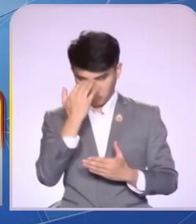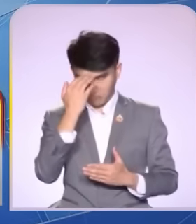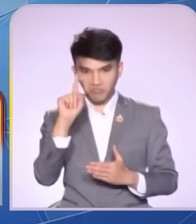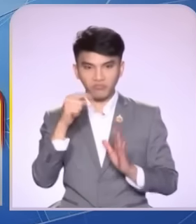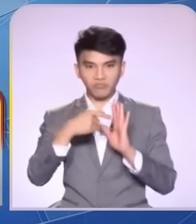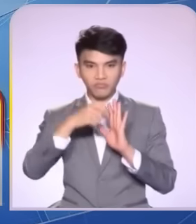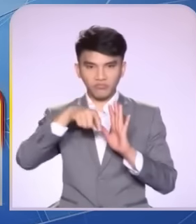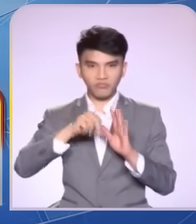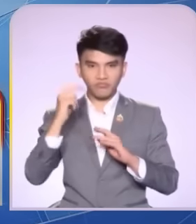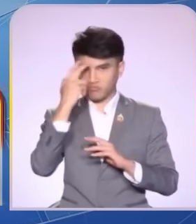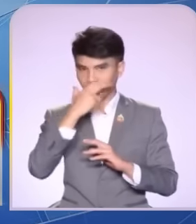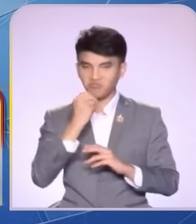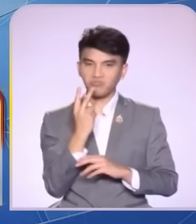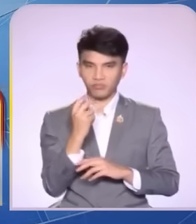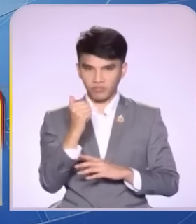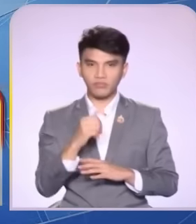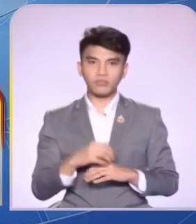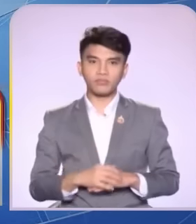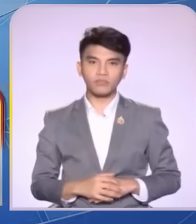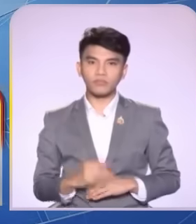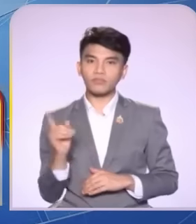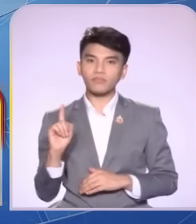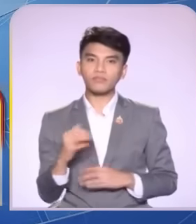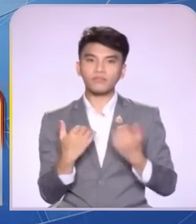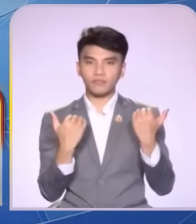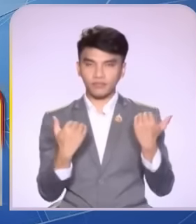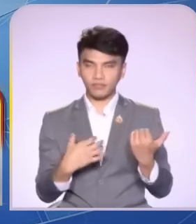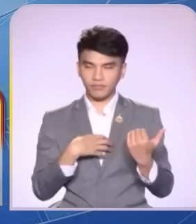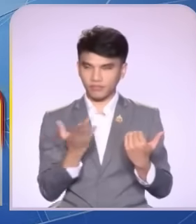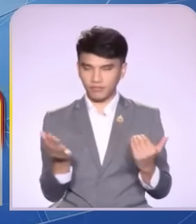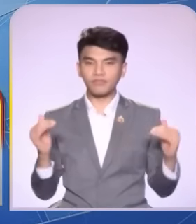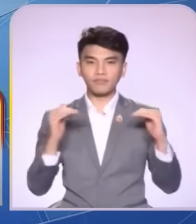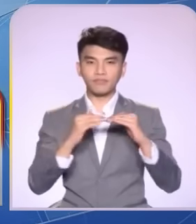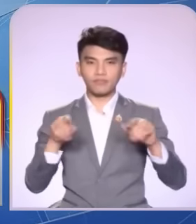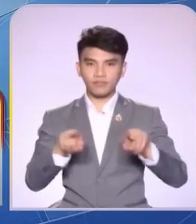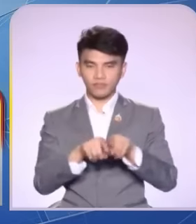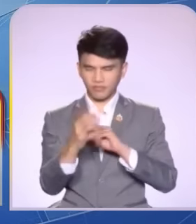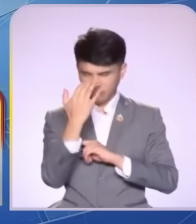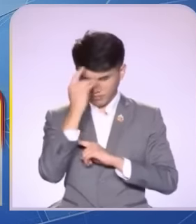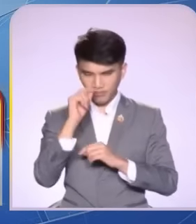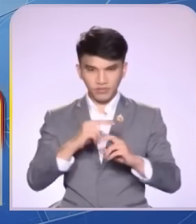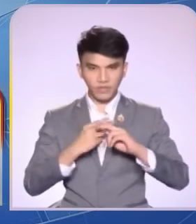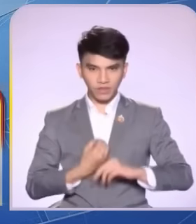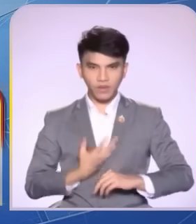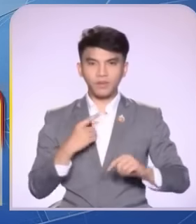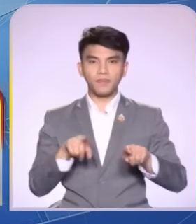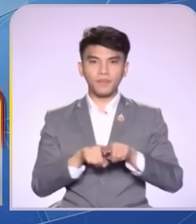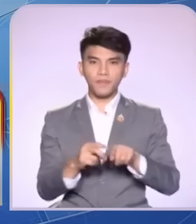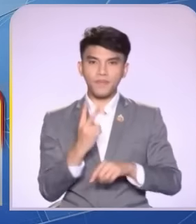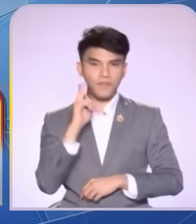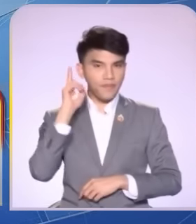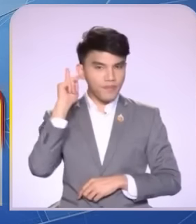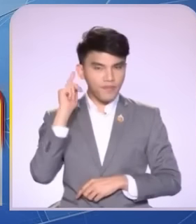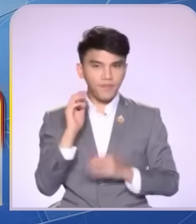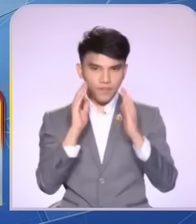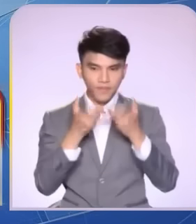กลับมาหล่อเฟี้ยวขนาดนี้คุณแซมบอกว่าเรื่องนี้อยากขอความเป็นธรรมด้วยเพราะส่วนตัวตกใจเหมือนกันพอรู้ข่าวว่า